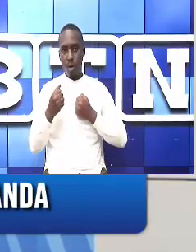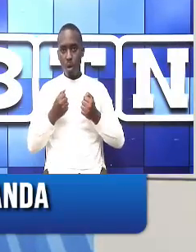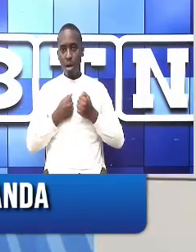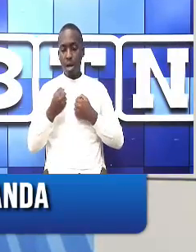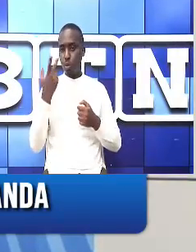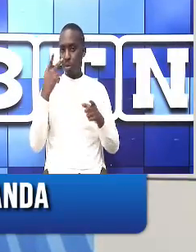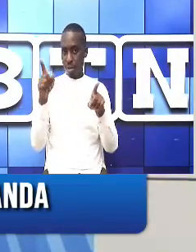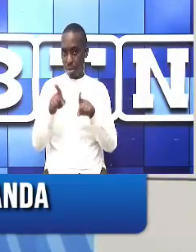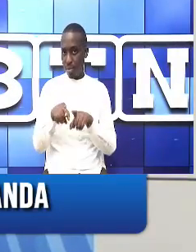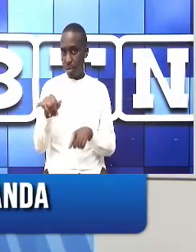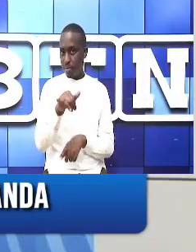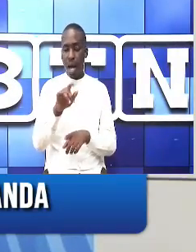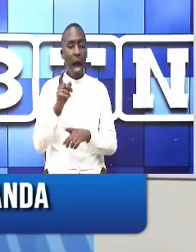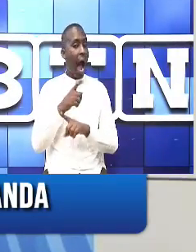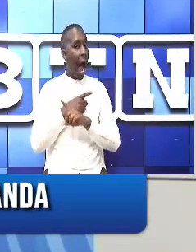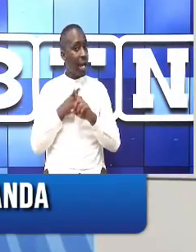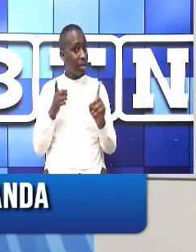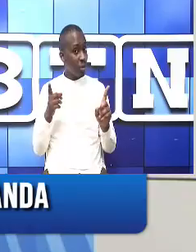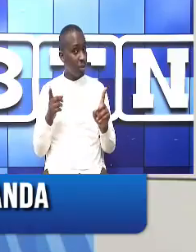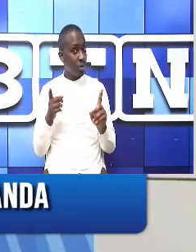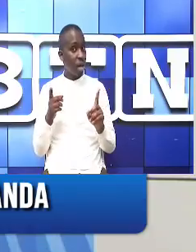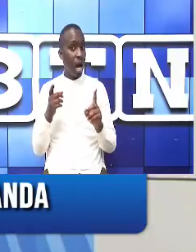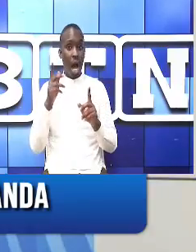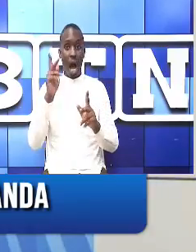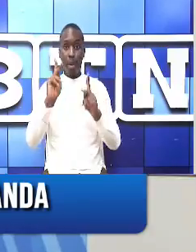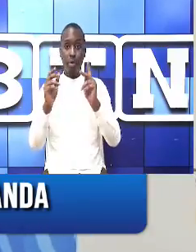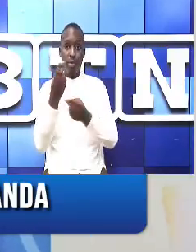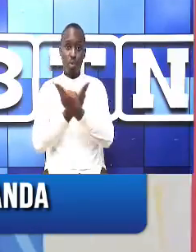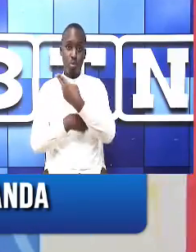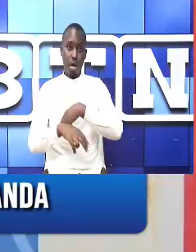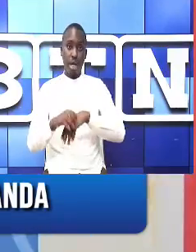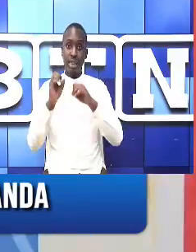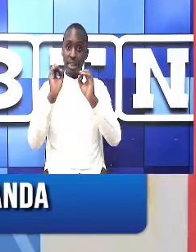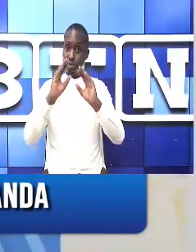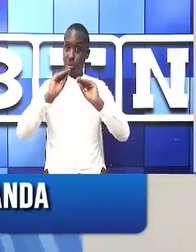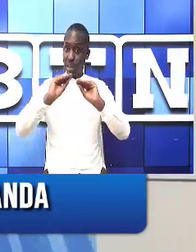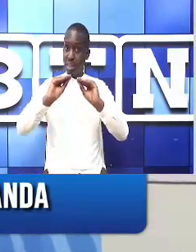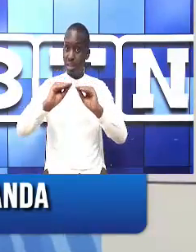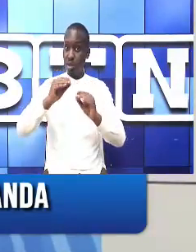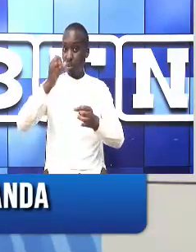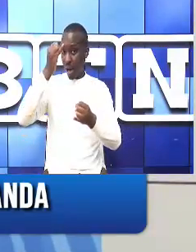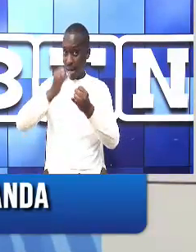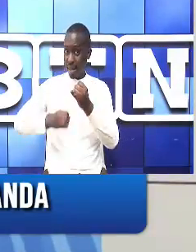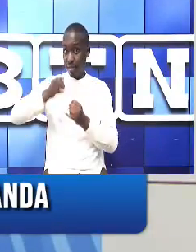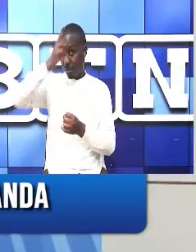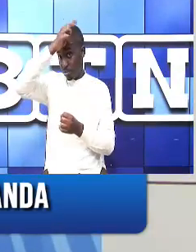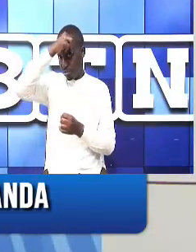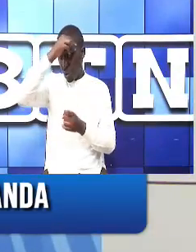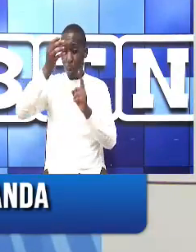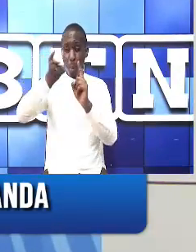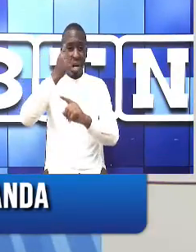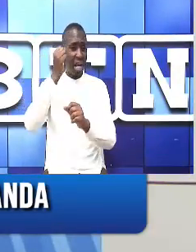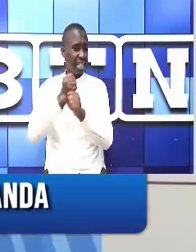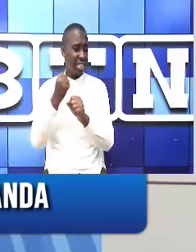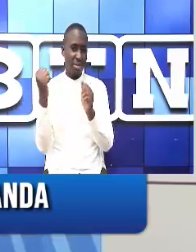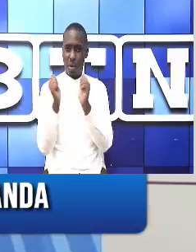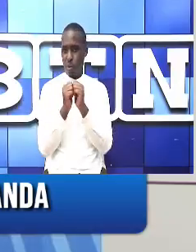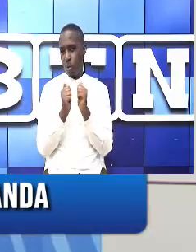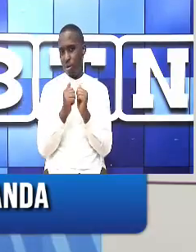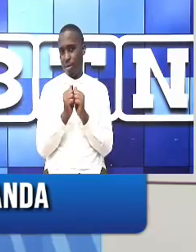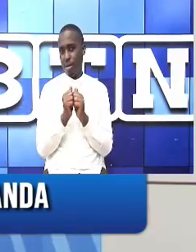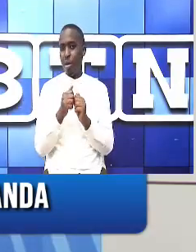turi ariko abafite ubumuga niyo bigishijwe bakarangiza kubona akazi biragorana biturutse